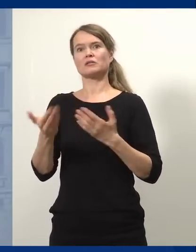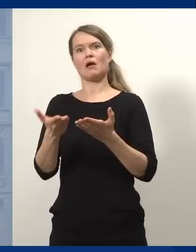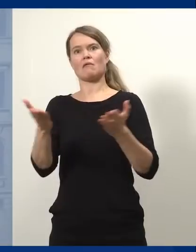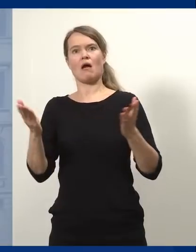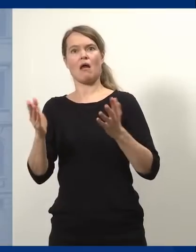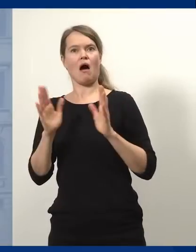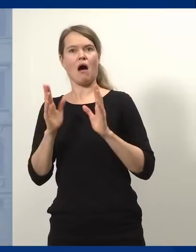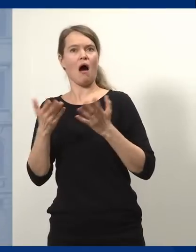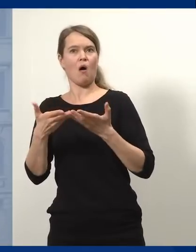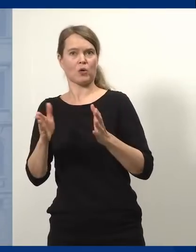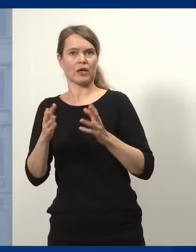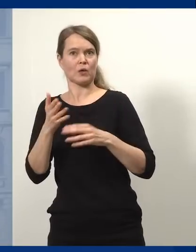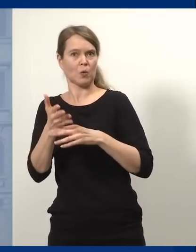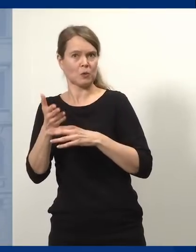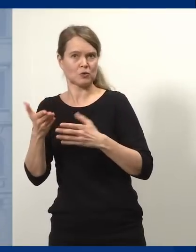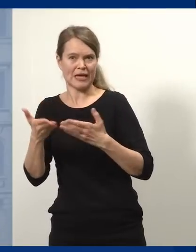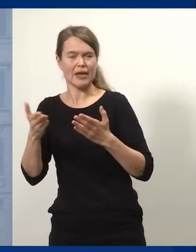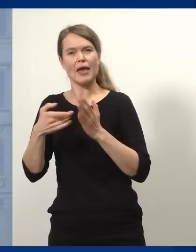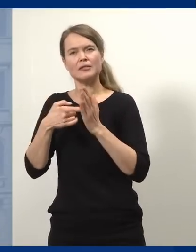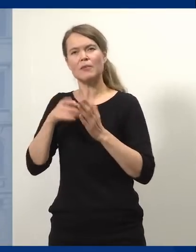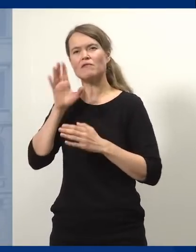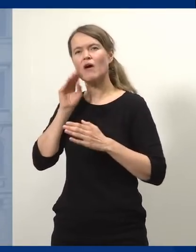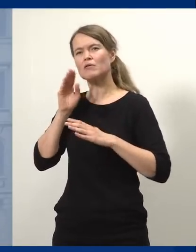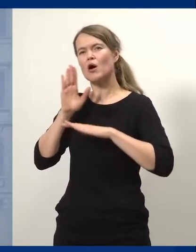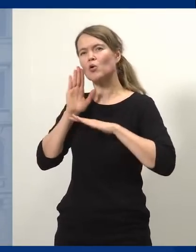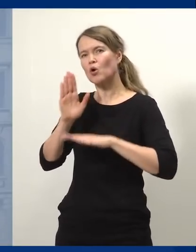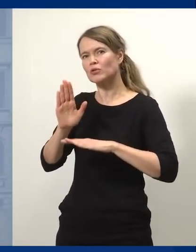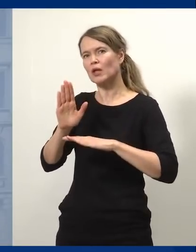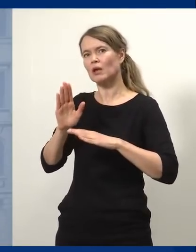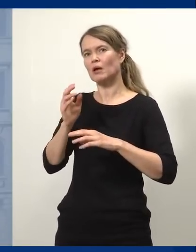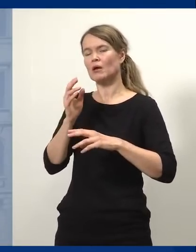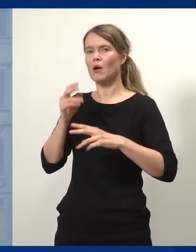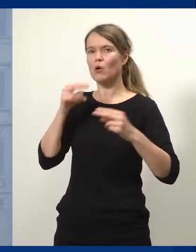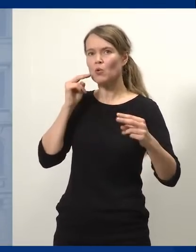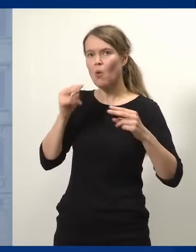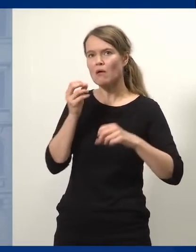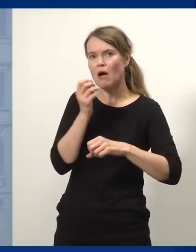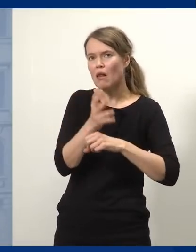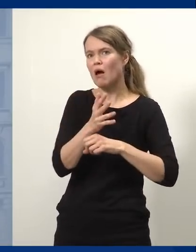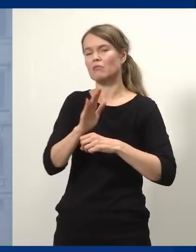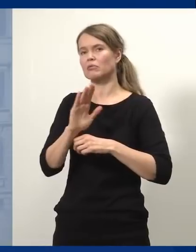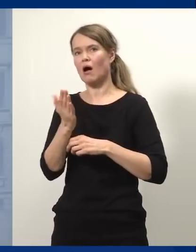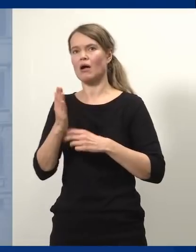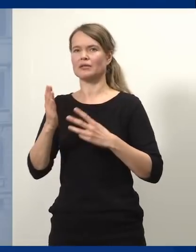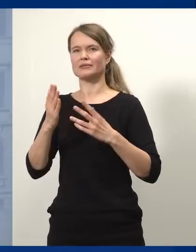koske esimerkiksi vanhainkotien ruokaloita tai henkilöstöravintoloita.